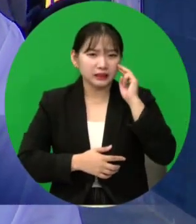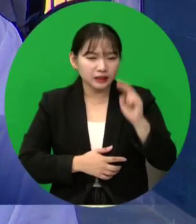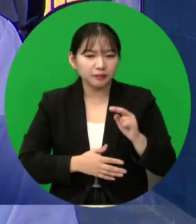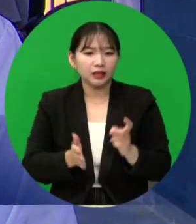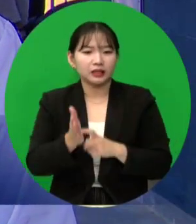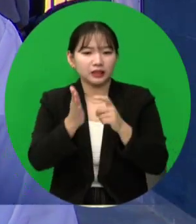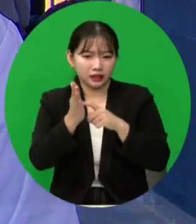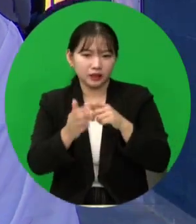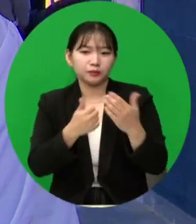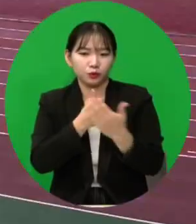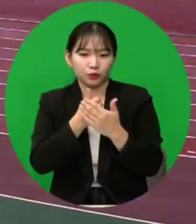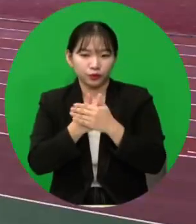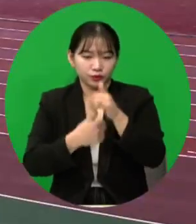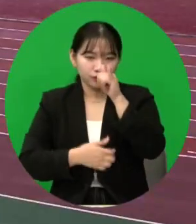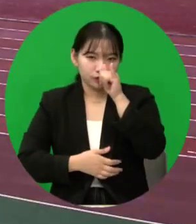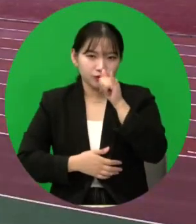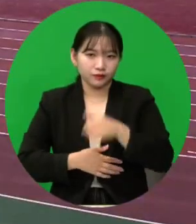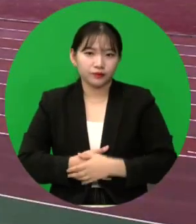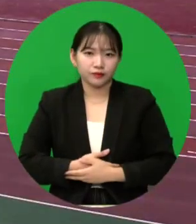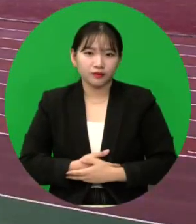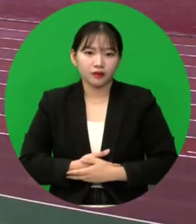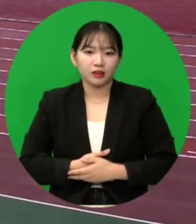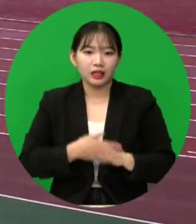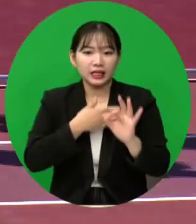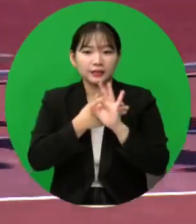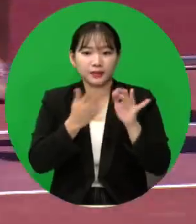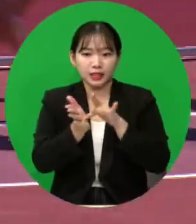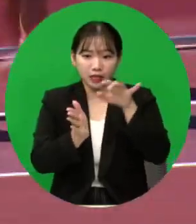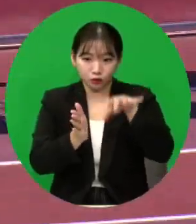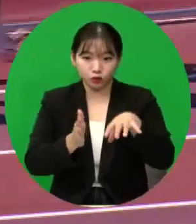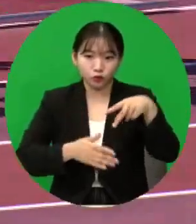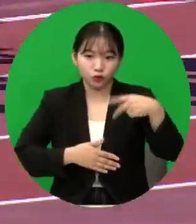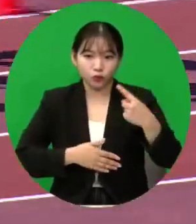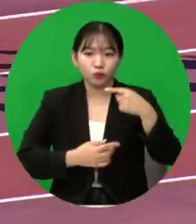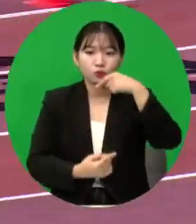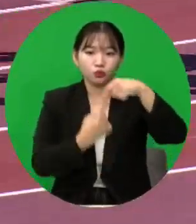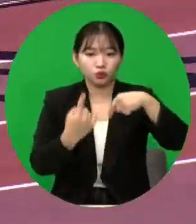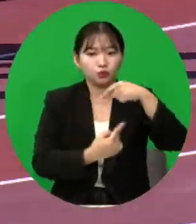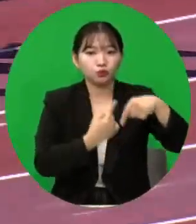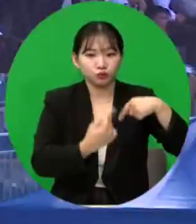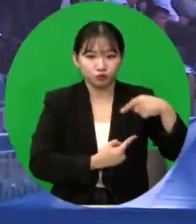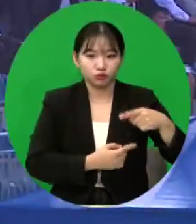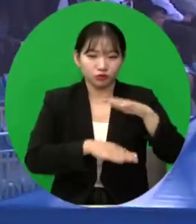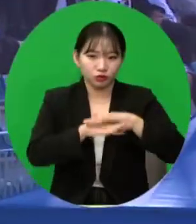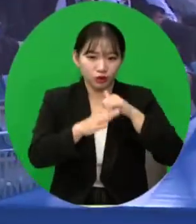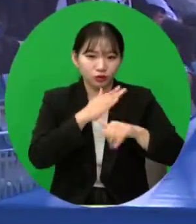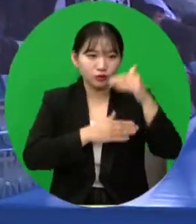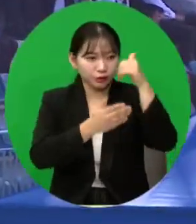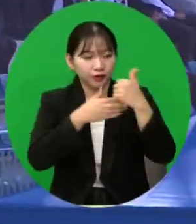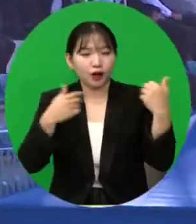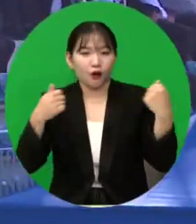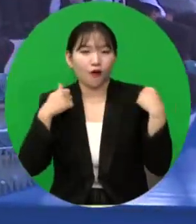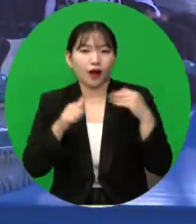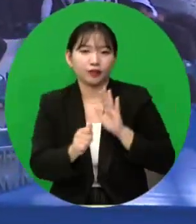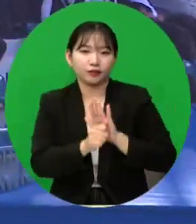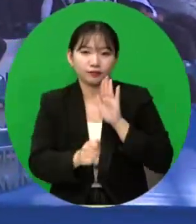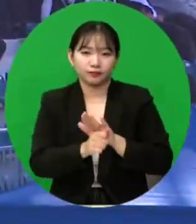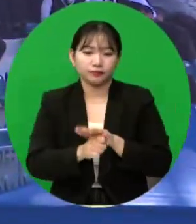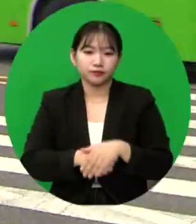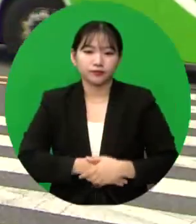정도 해드리고 있고요. 임시 약국도 경기장마다 운영돼 선수와 관람객들의 건강을